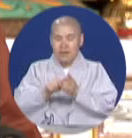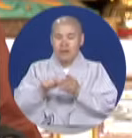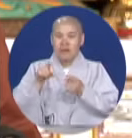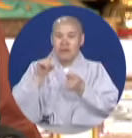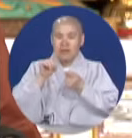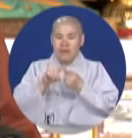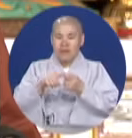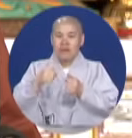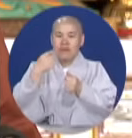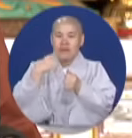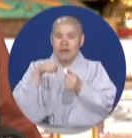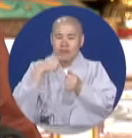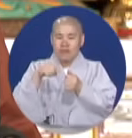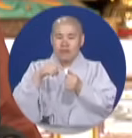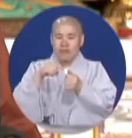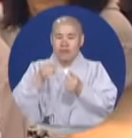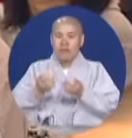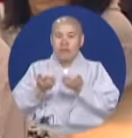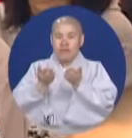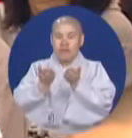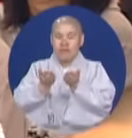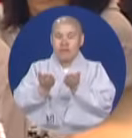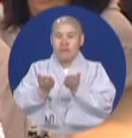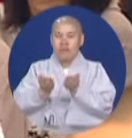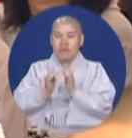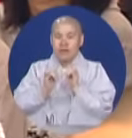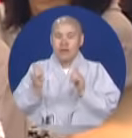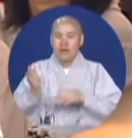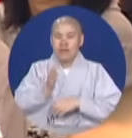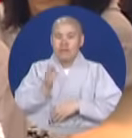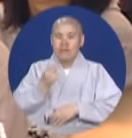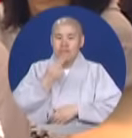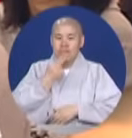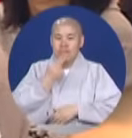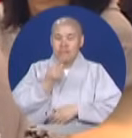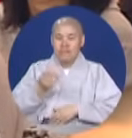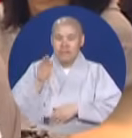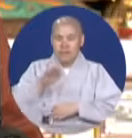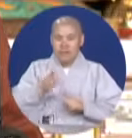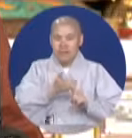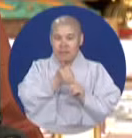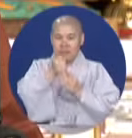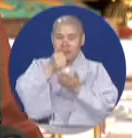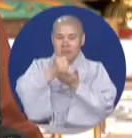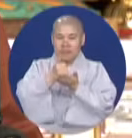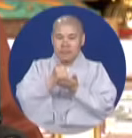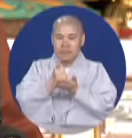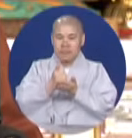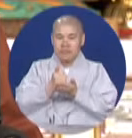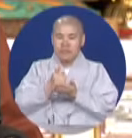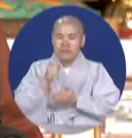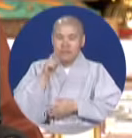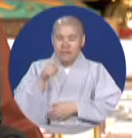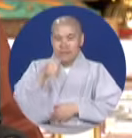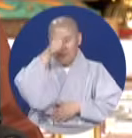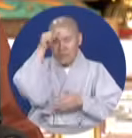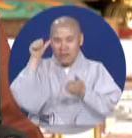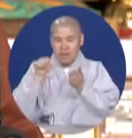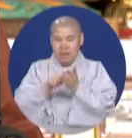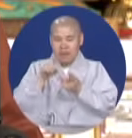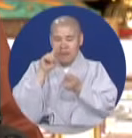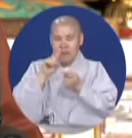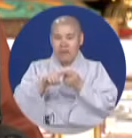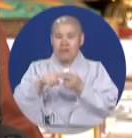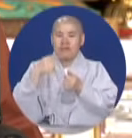대해서는 전혀 가르침이 없어요. 그런데 부처님은 그 인생을